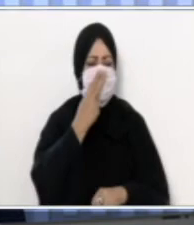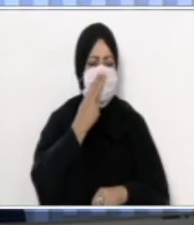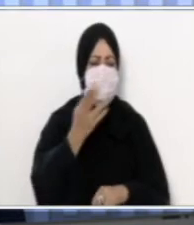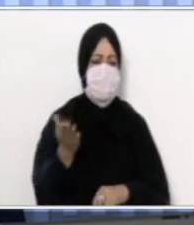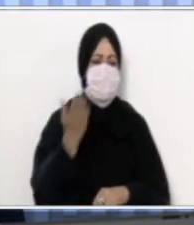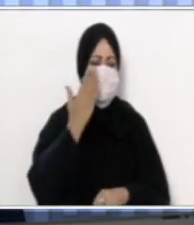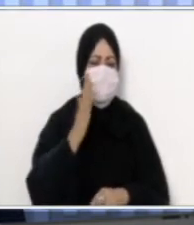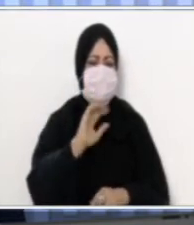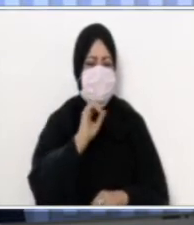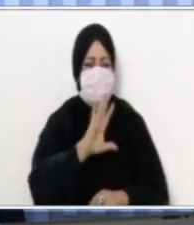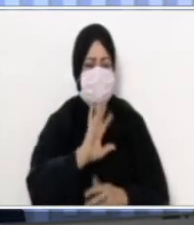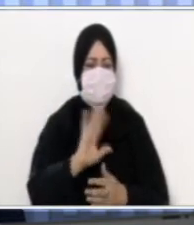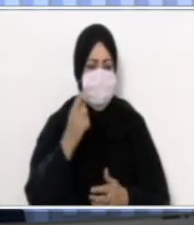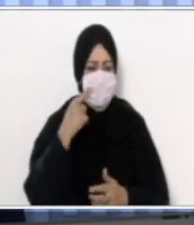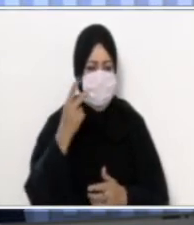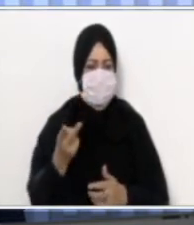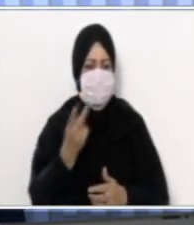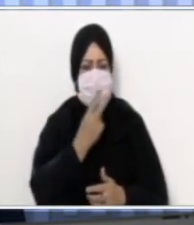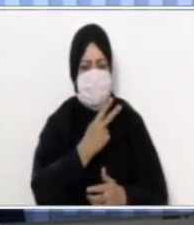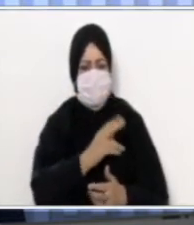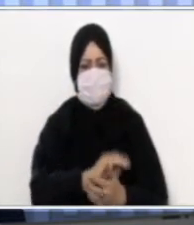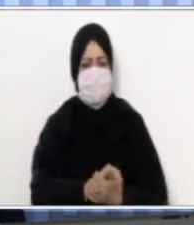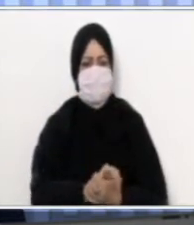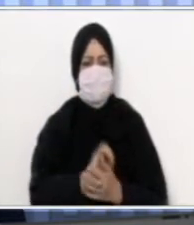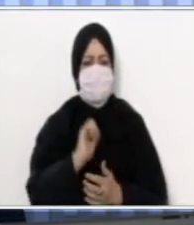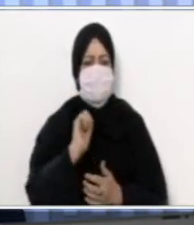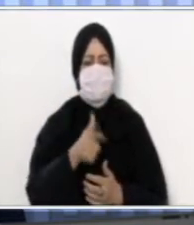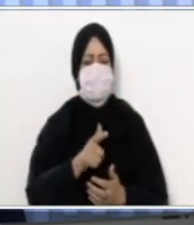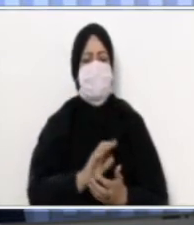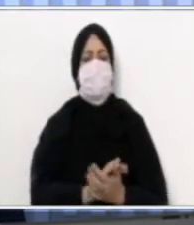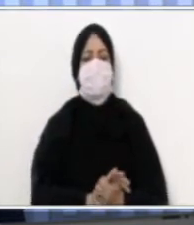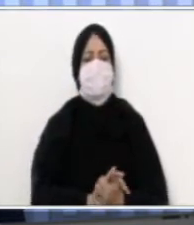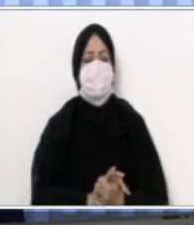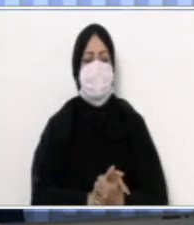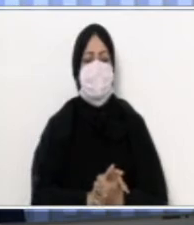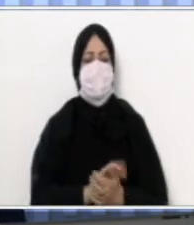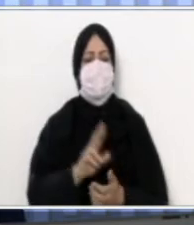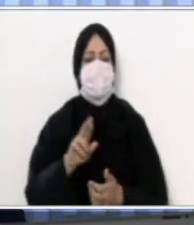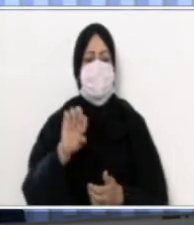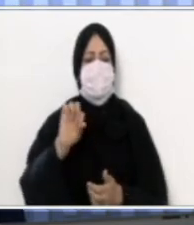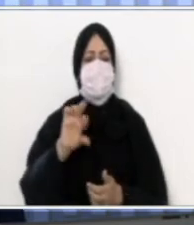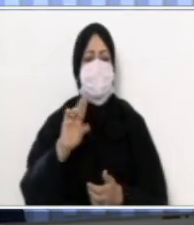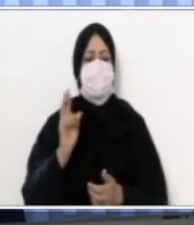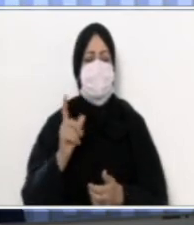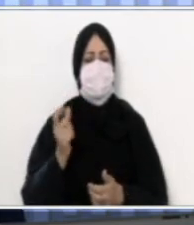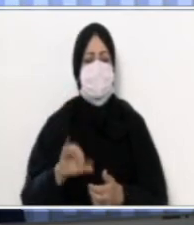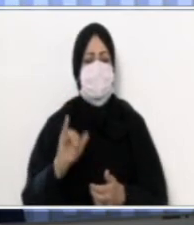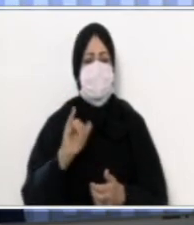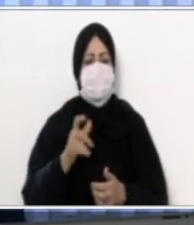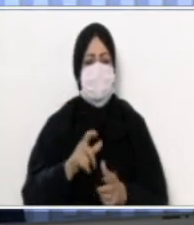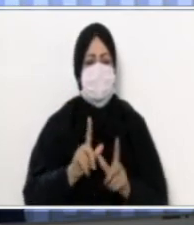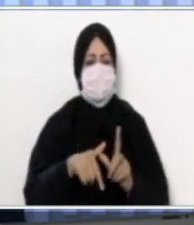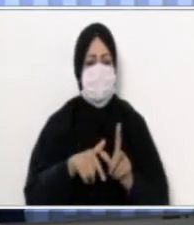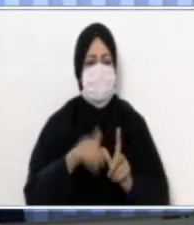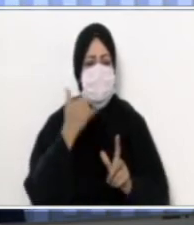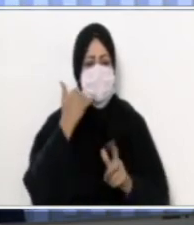الأخت فوزية من الزاوية قالت: يعني استعملت المعجون ليلا ثم في